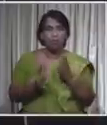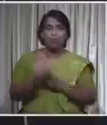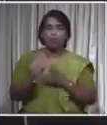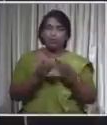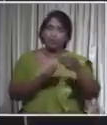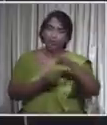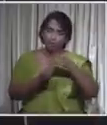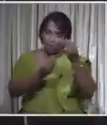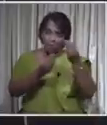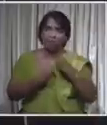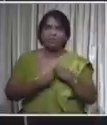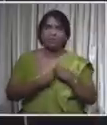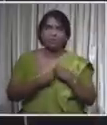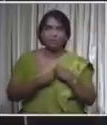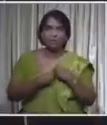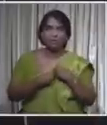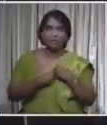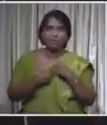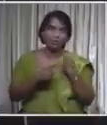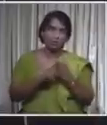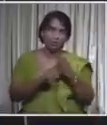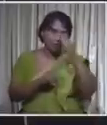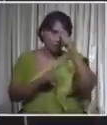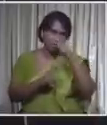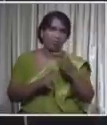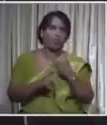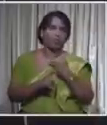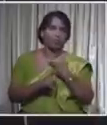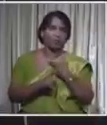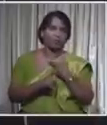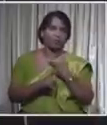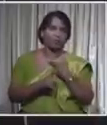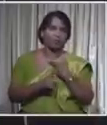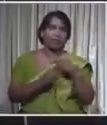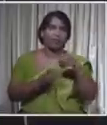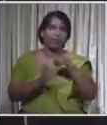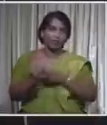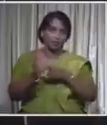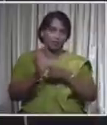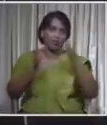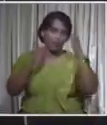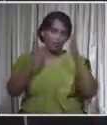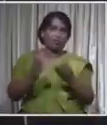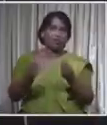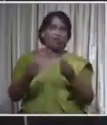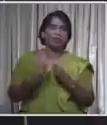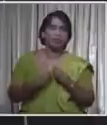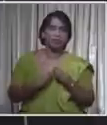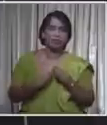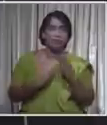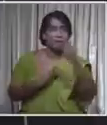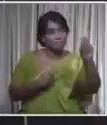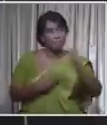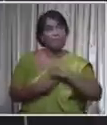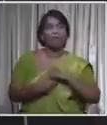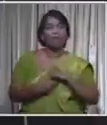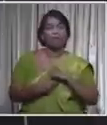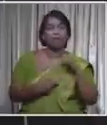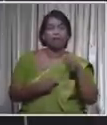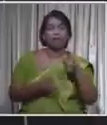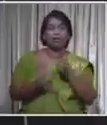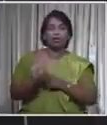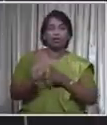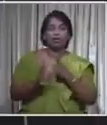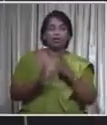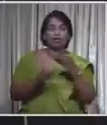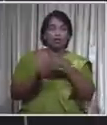දියන් කුමාර් මහත්තයා අපිට දාන්න යූරියා කොට්ටයක් කරන් දෙන්න. ඒගොල්ලන් සල්ලි දෙනවා. අද යූරියා කොට්ටයක්